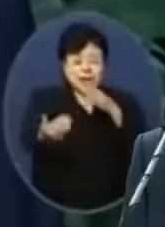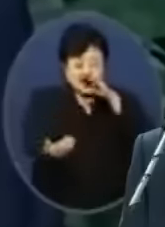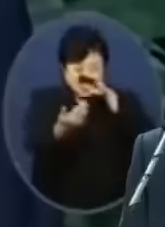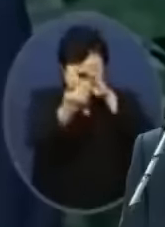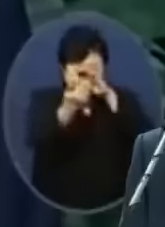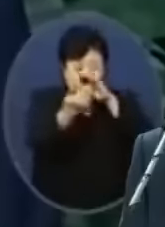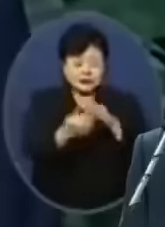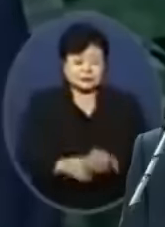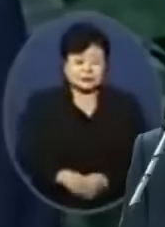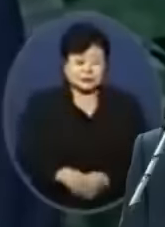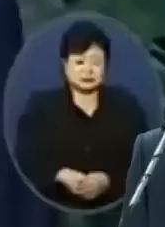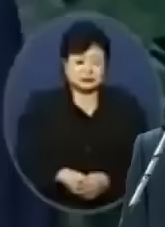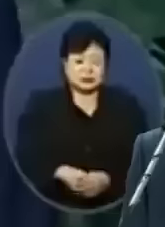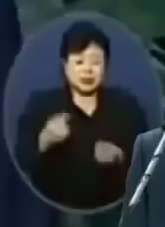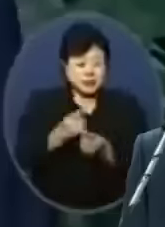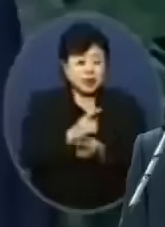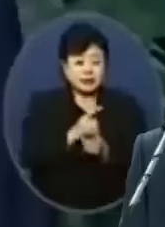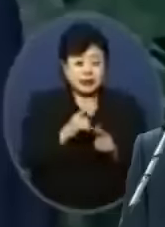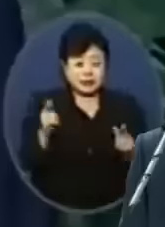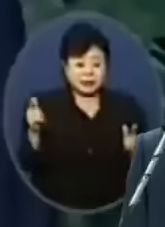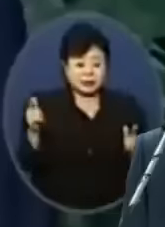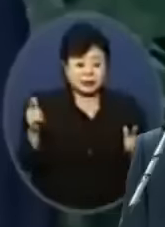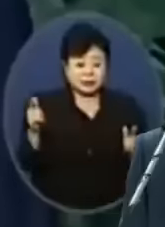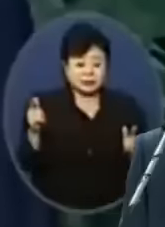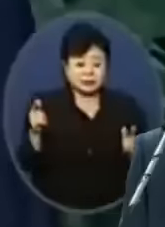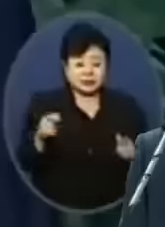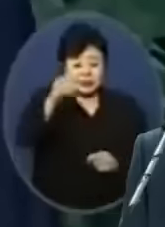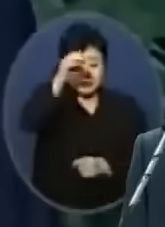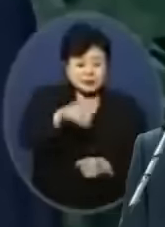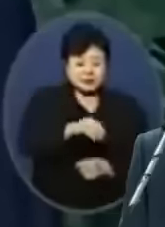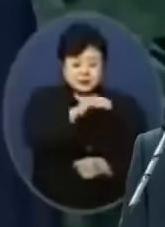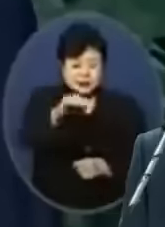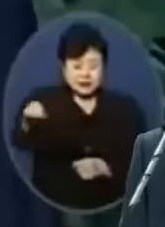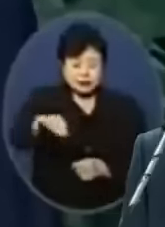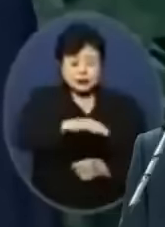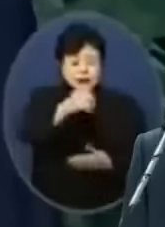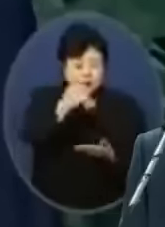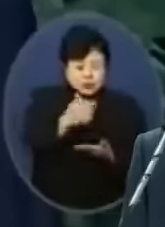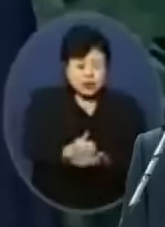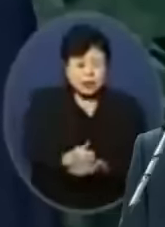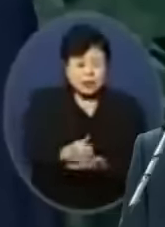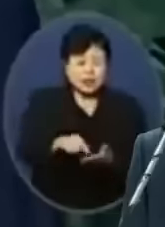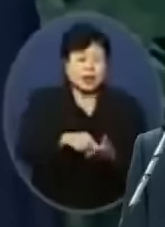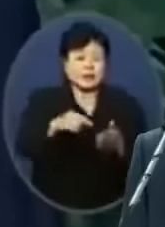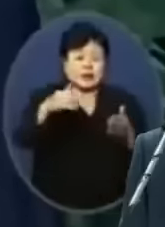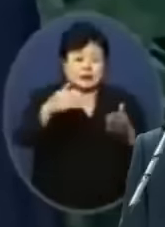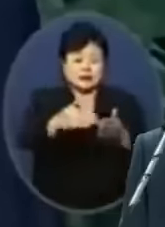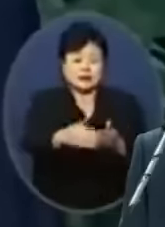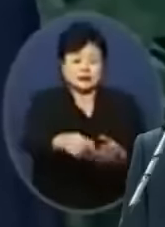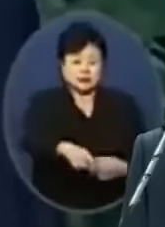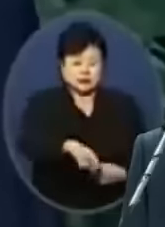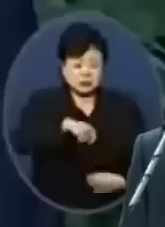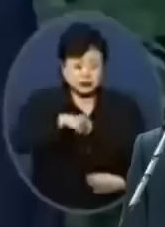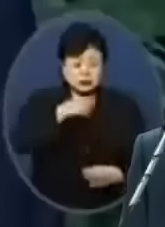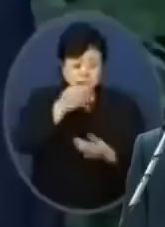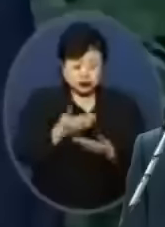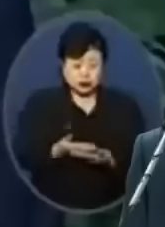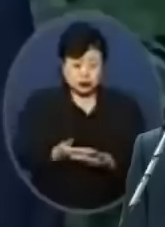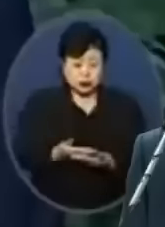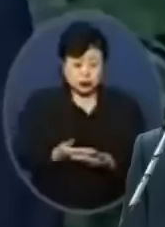것은 결코 변하지 않습니다. 십자가에서 우리의 죄를 다 청산하고 의를